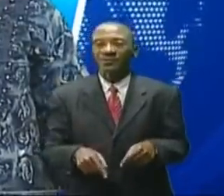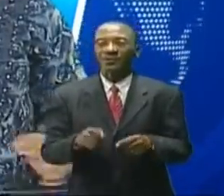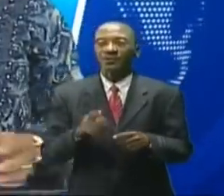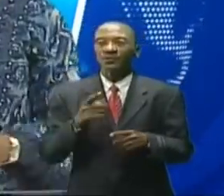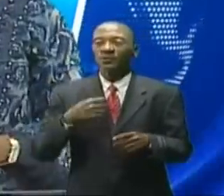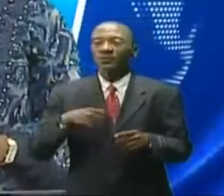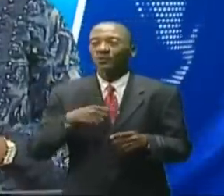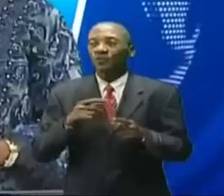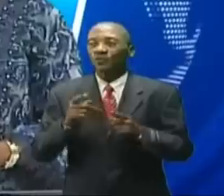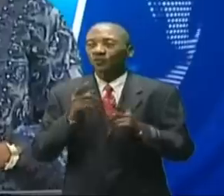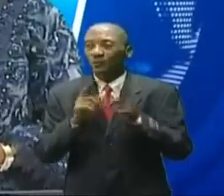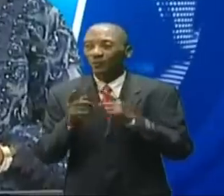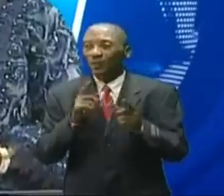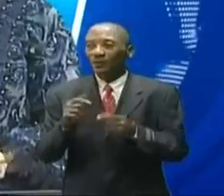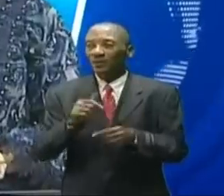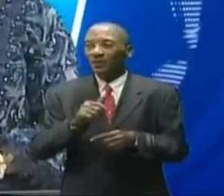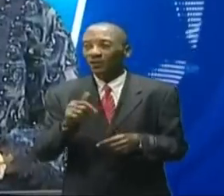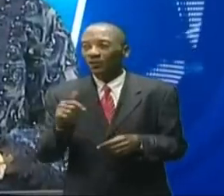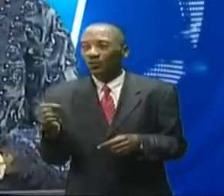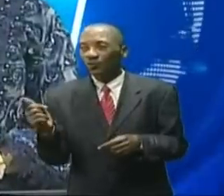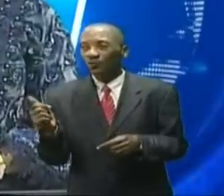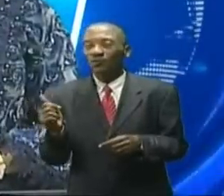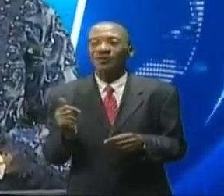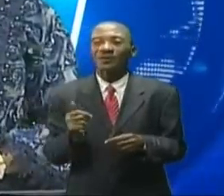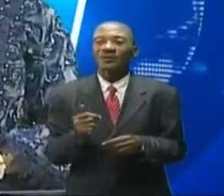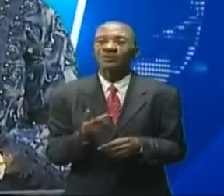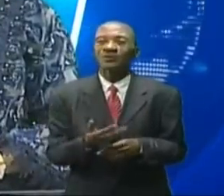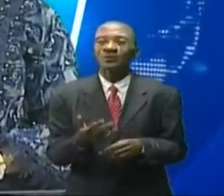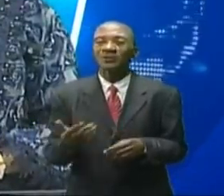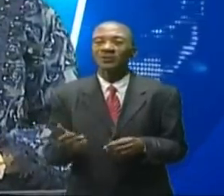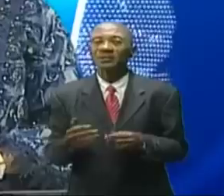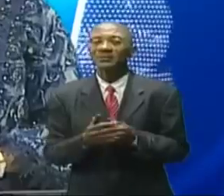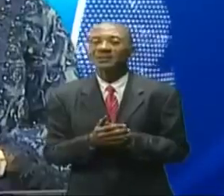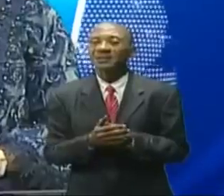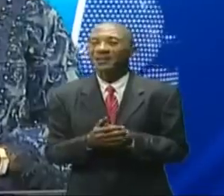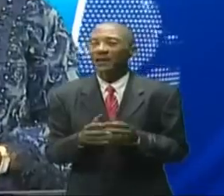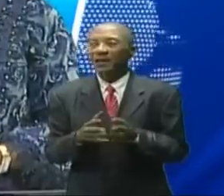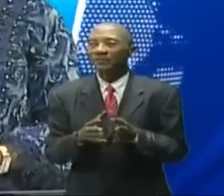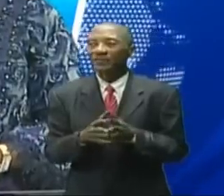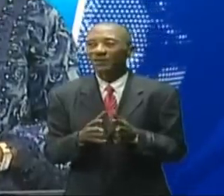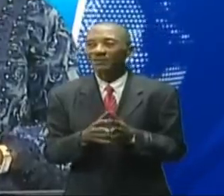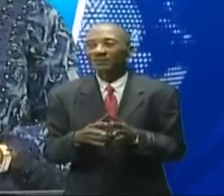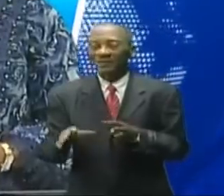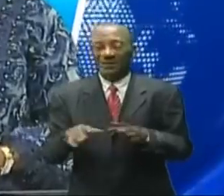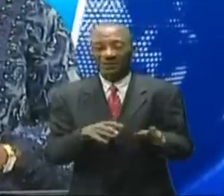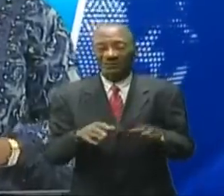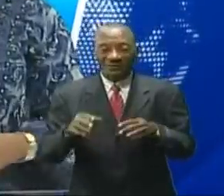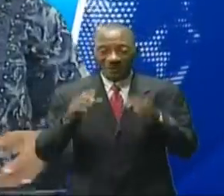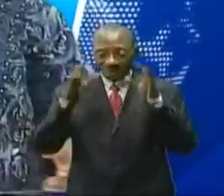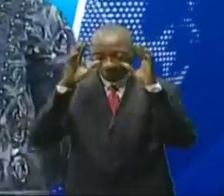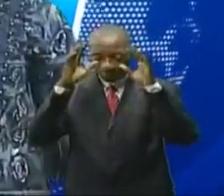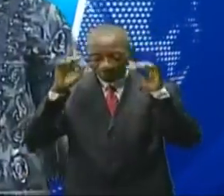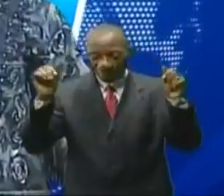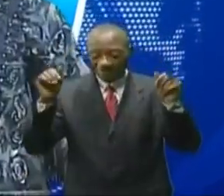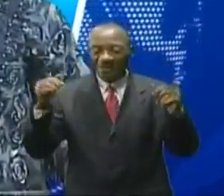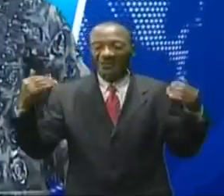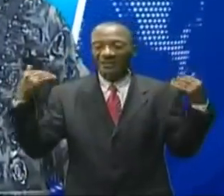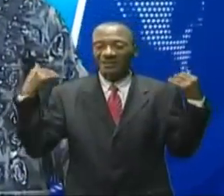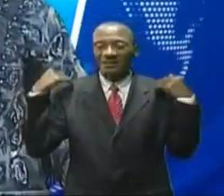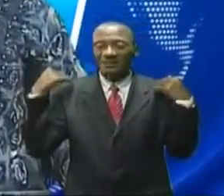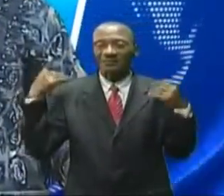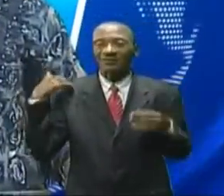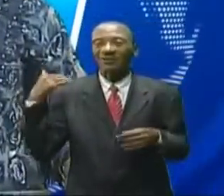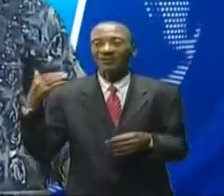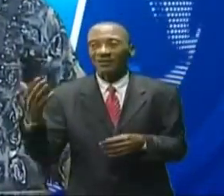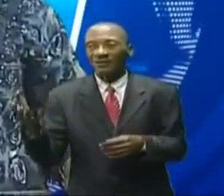Mbujimayi en présence du chef de l'État, Félix Antoine Tshisekedi. Plusieurs invités ont pris part à cet événement religieux, notamment les militants de